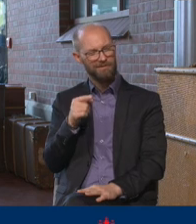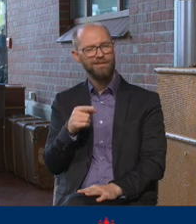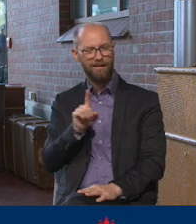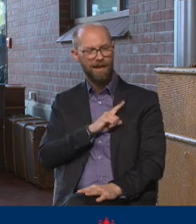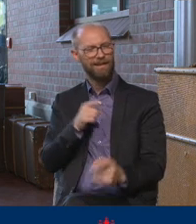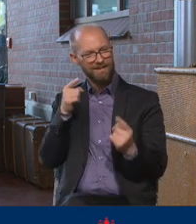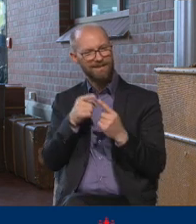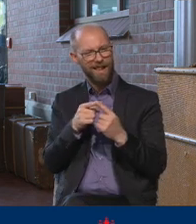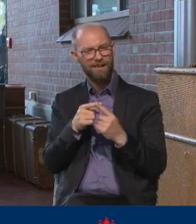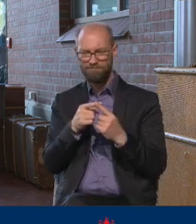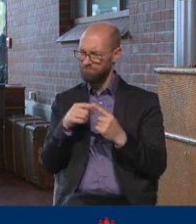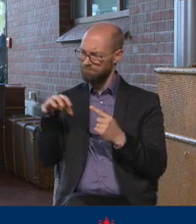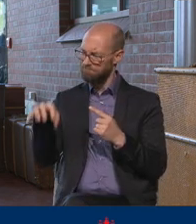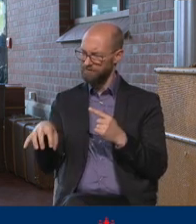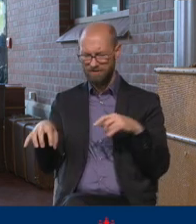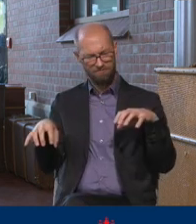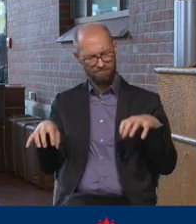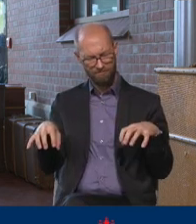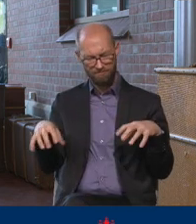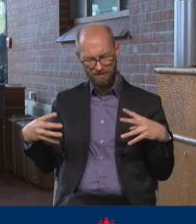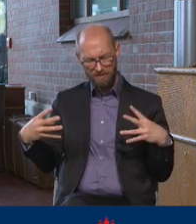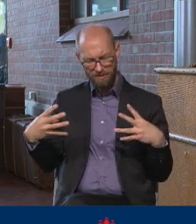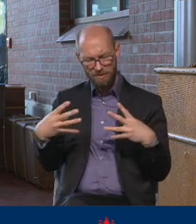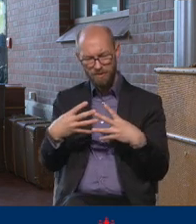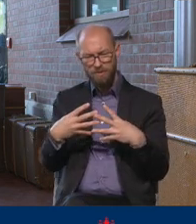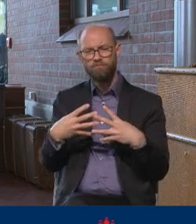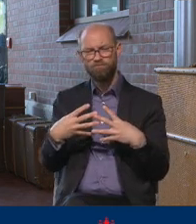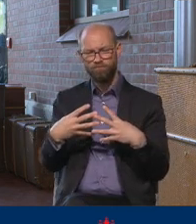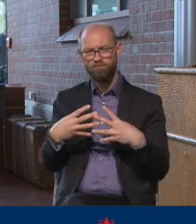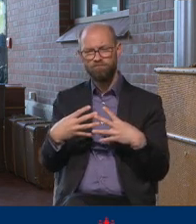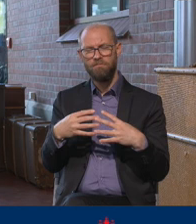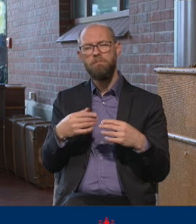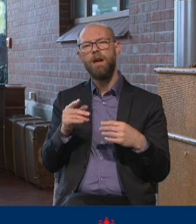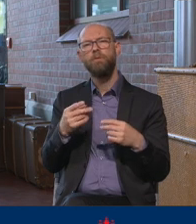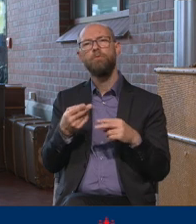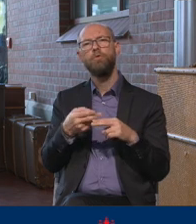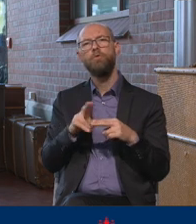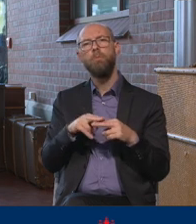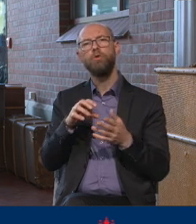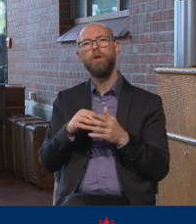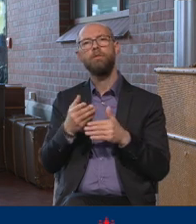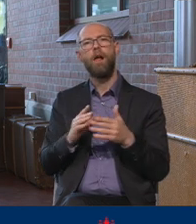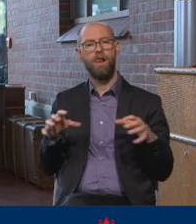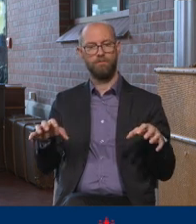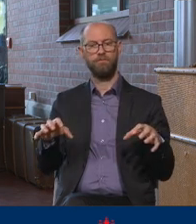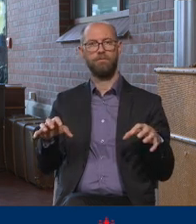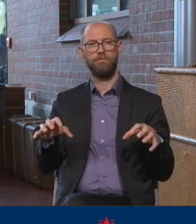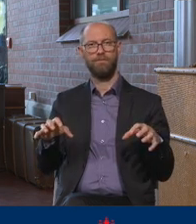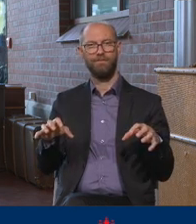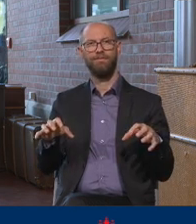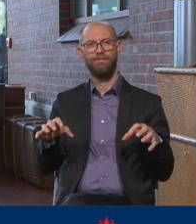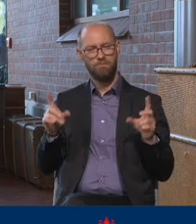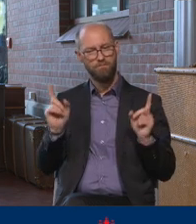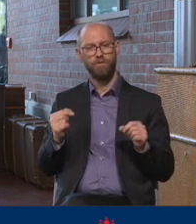es ein doppelt stadtteil werden das ist vor dem hintergrund sozusagen der infrastruktur der distanzen eine schwierige herausforderung